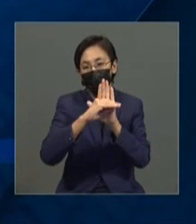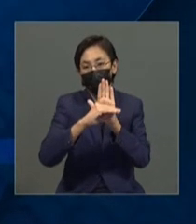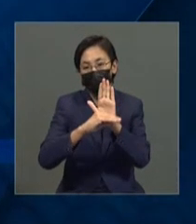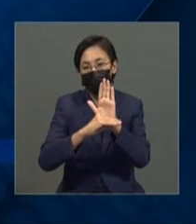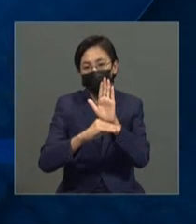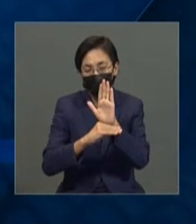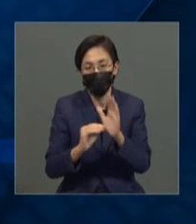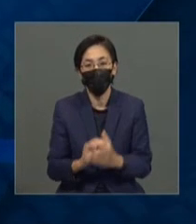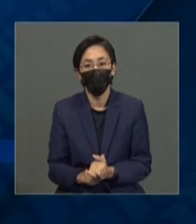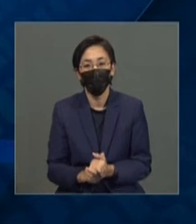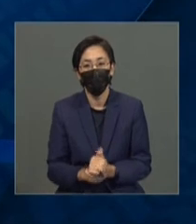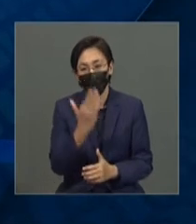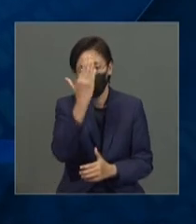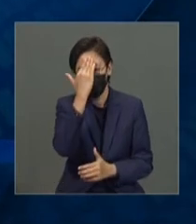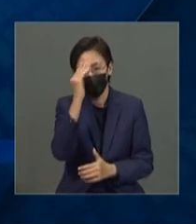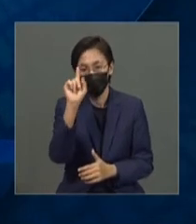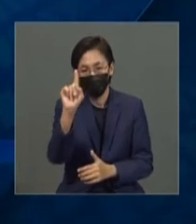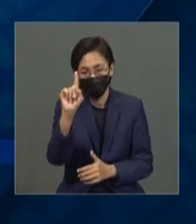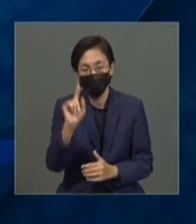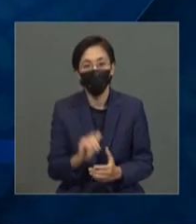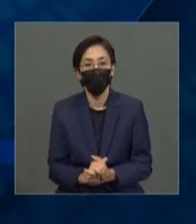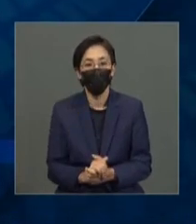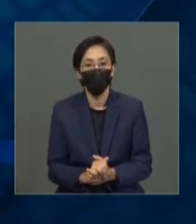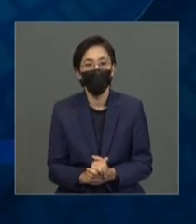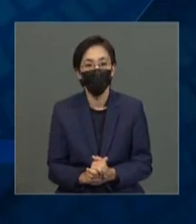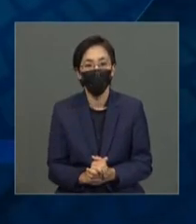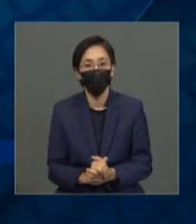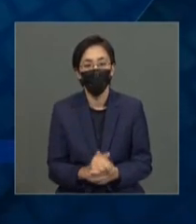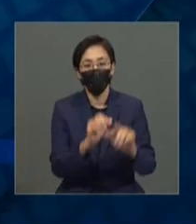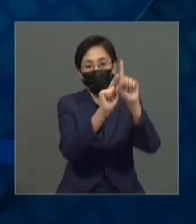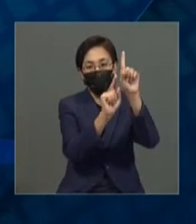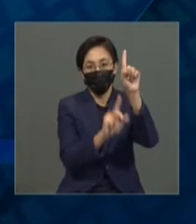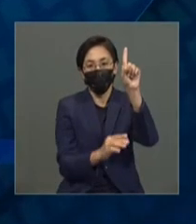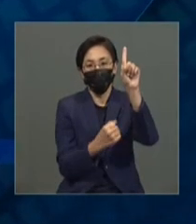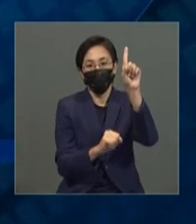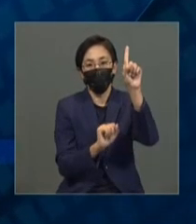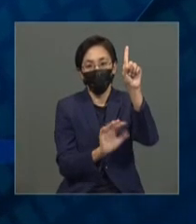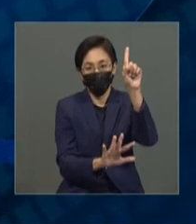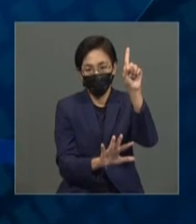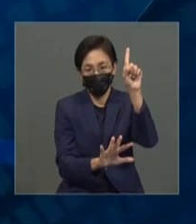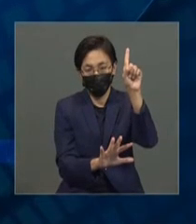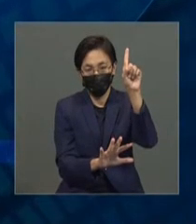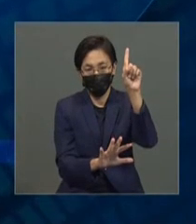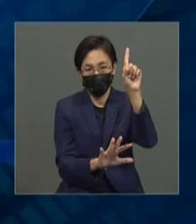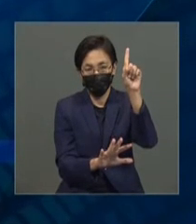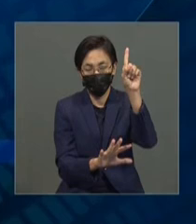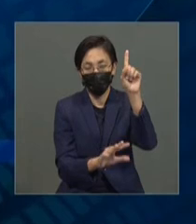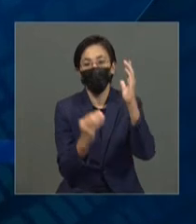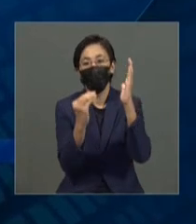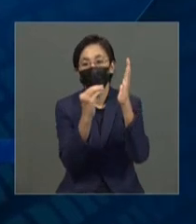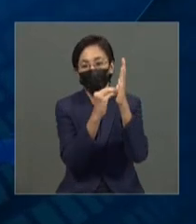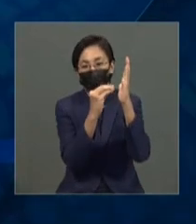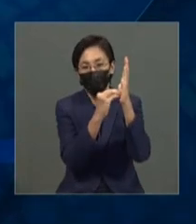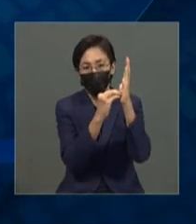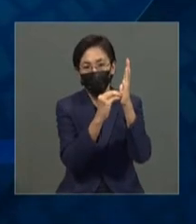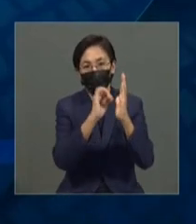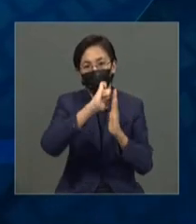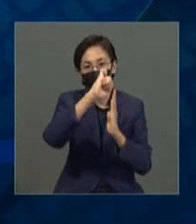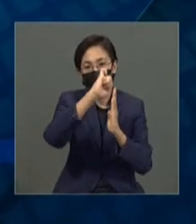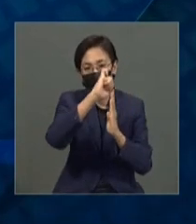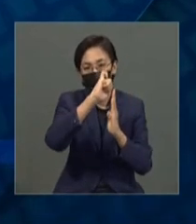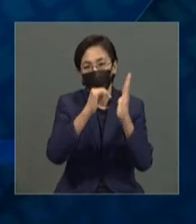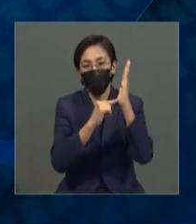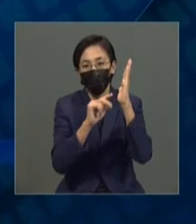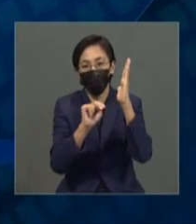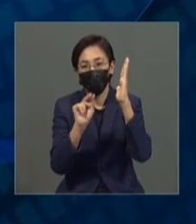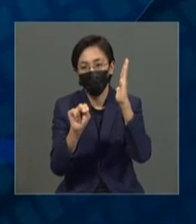หน้าแรกนะคะจะเป็นการรายงาน15อันดับแรกก ็คือเริ่มด้วยกรุงเทพมหานครเชียงใหม่นน